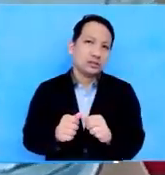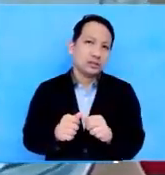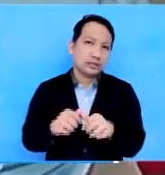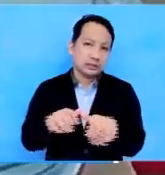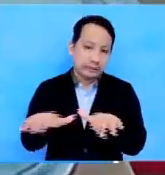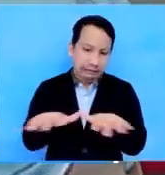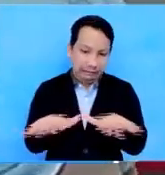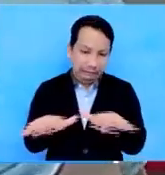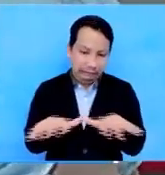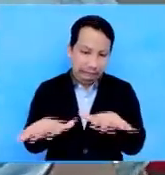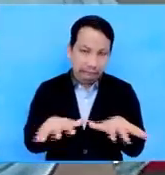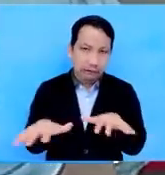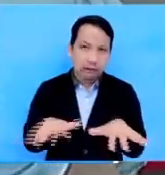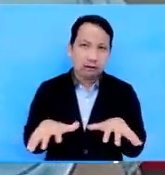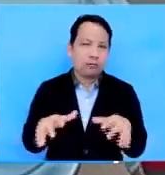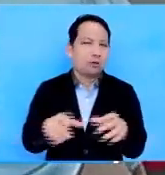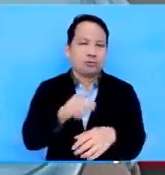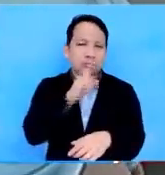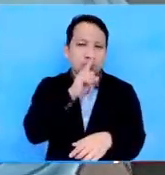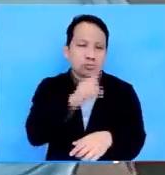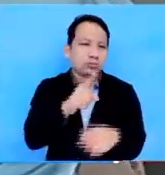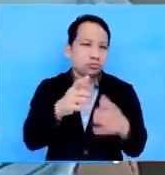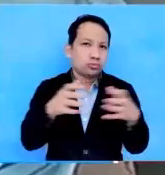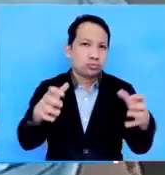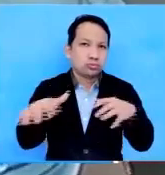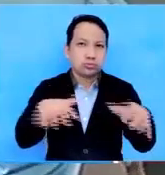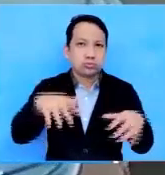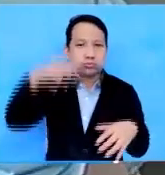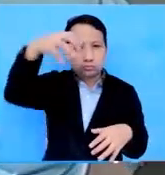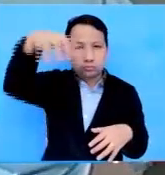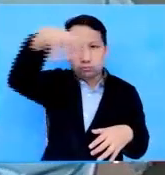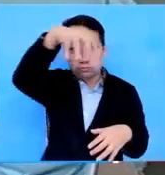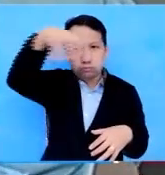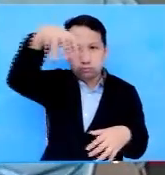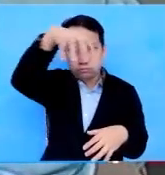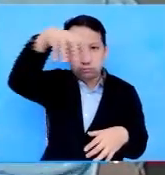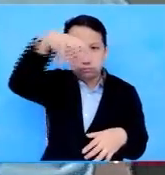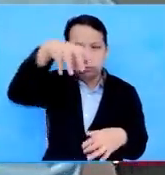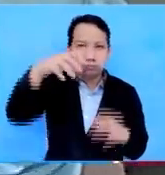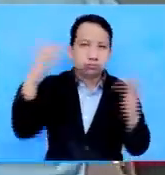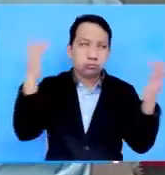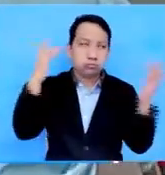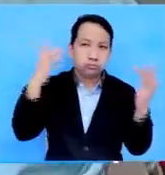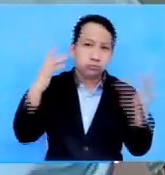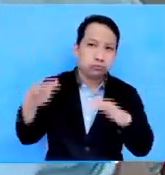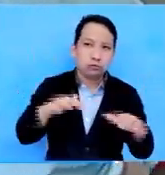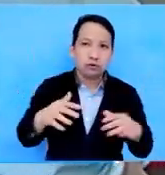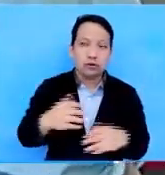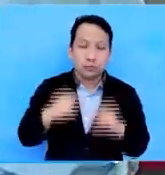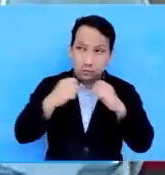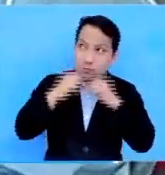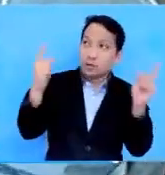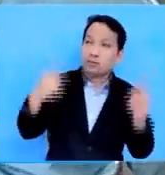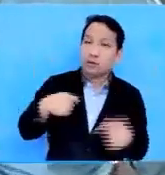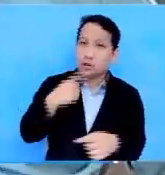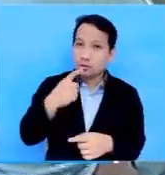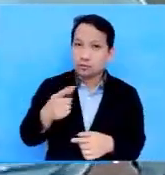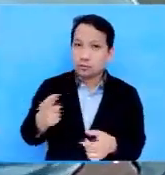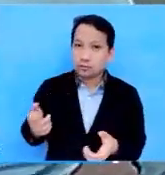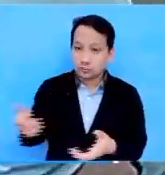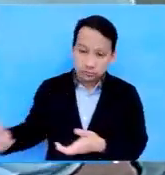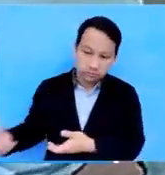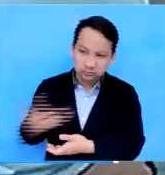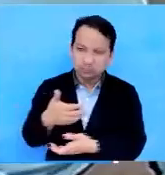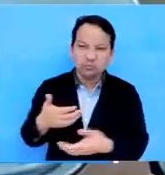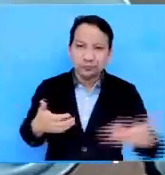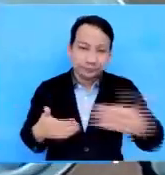yumanig. Sobrang lakas po talaga. Meron kaming chandelier sa room. Yung sound po talaga. So ako talagang bangon kaagad ako. Kinuha ko po talaga to